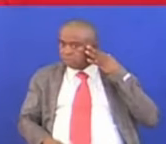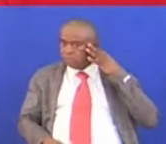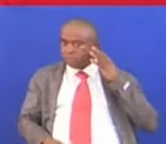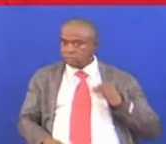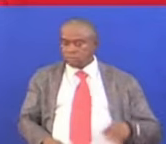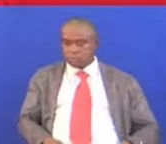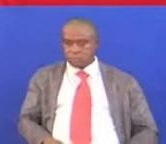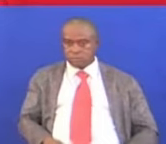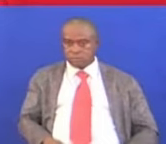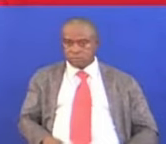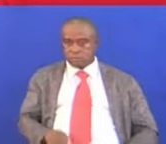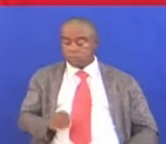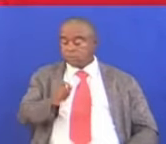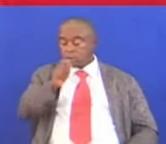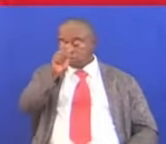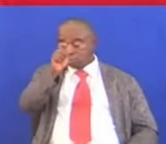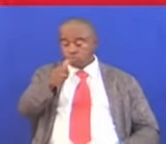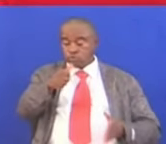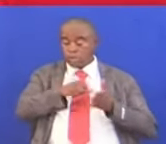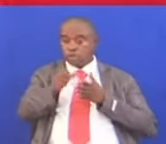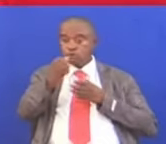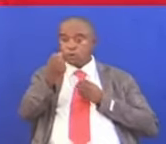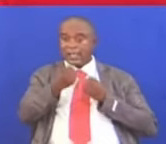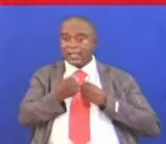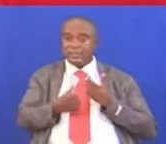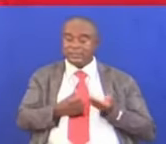mnu alzi gari